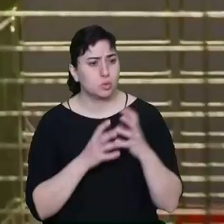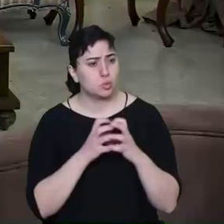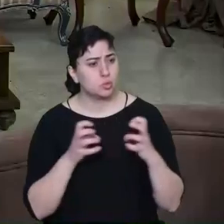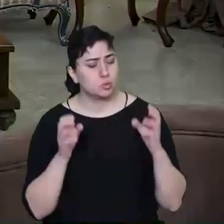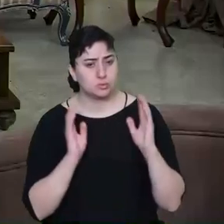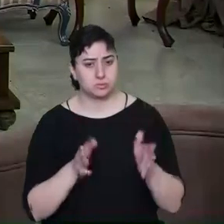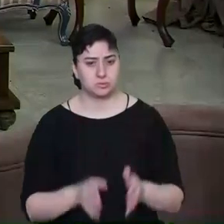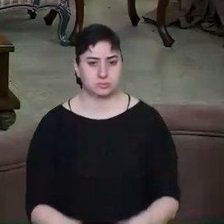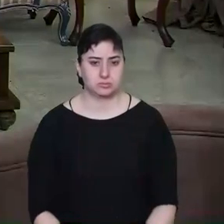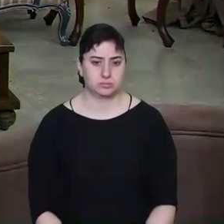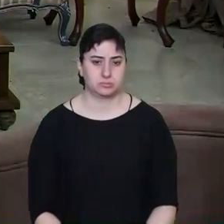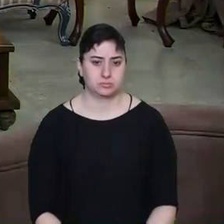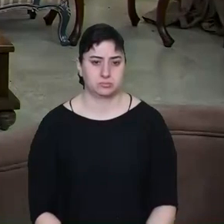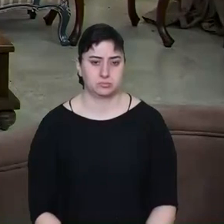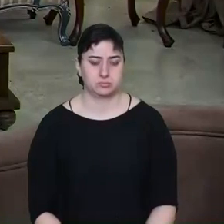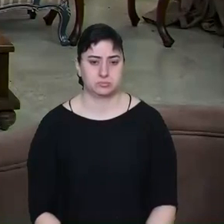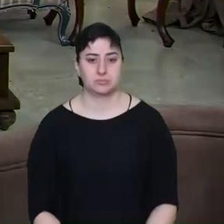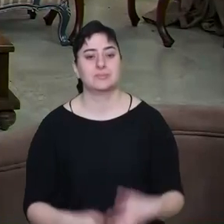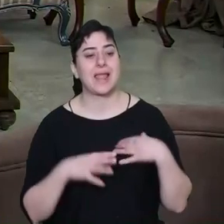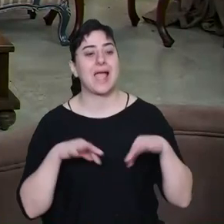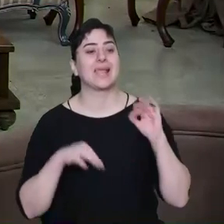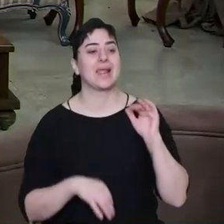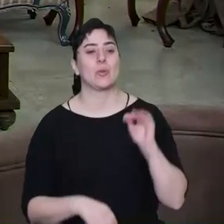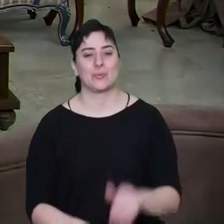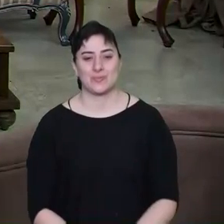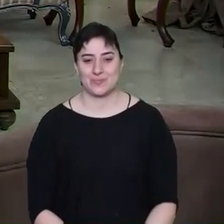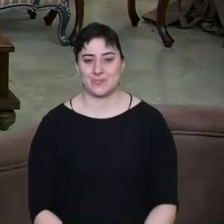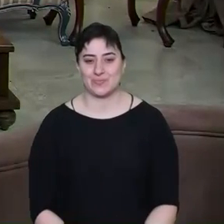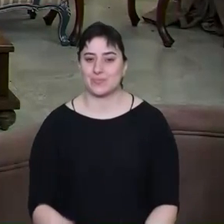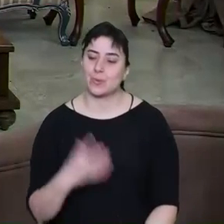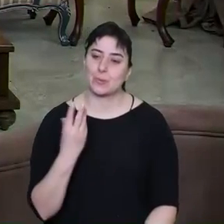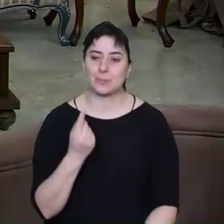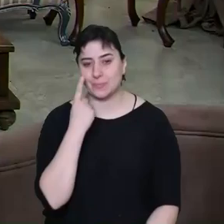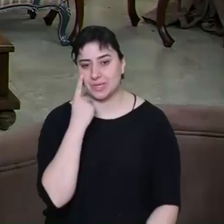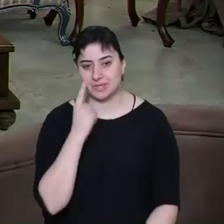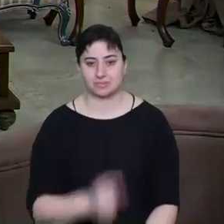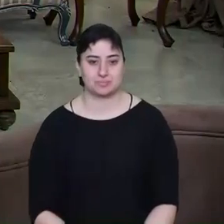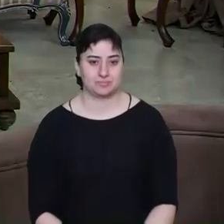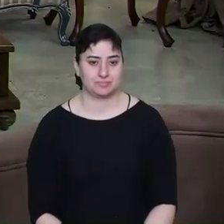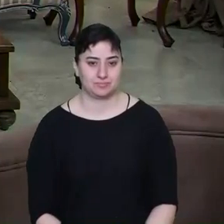bunlar? Anneş kocuğum, hazırız, geliyoruz. Heh, hadi.